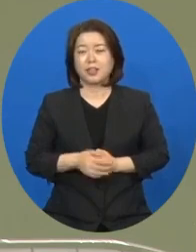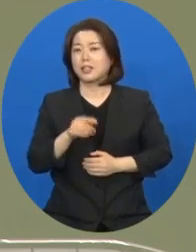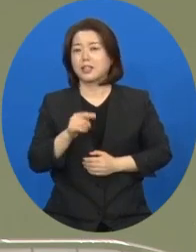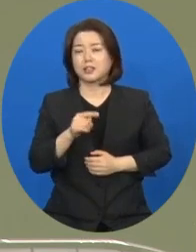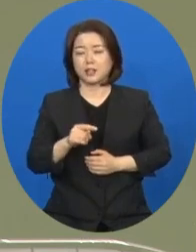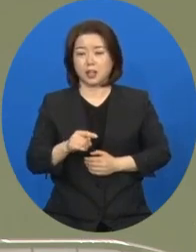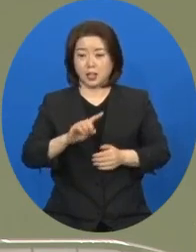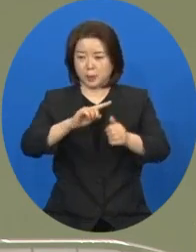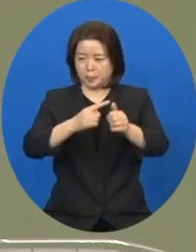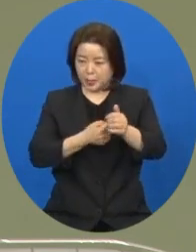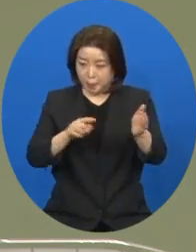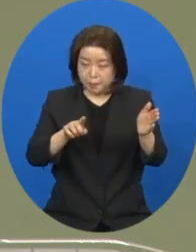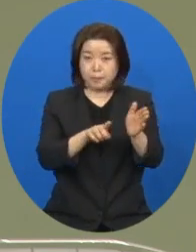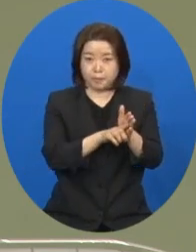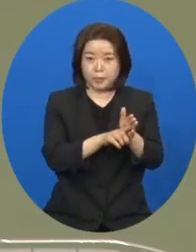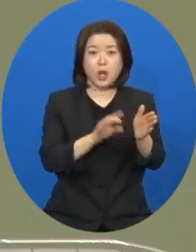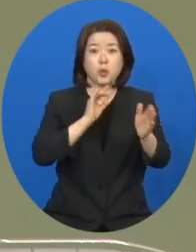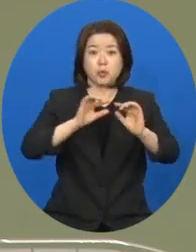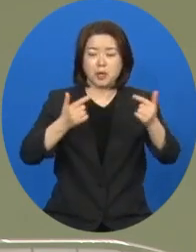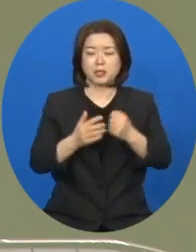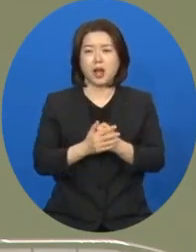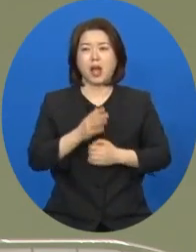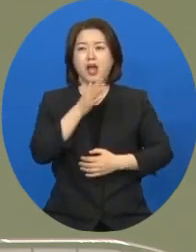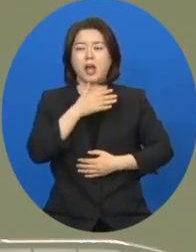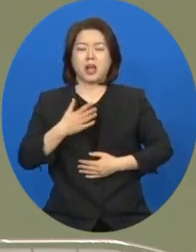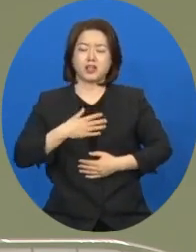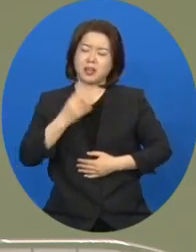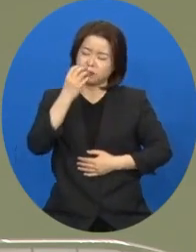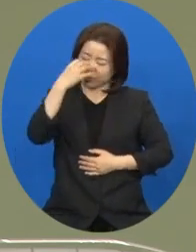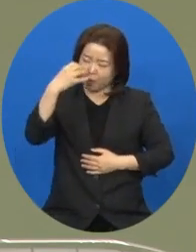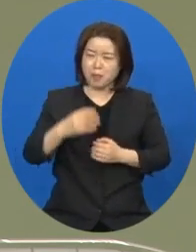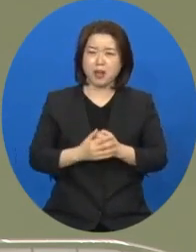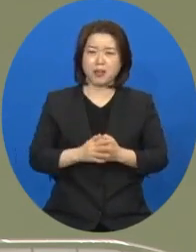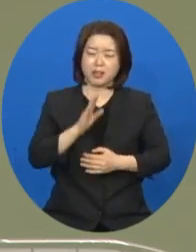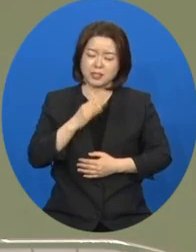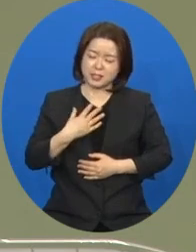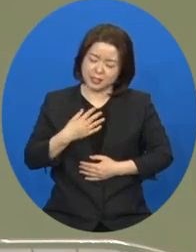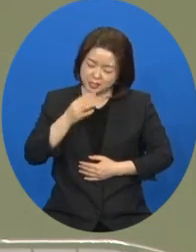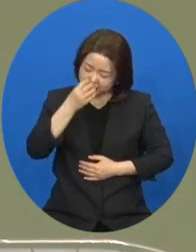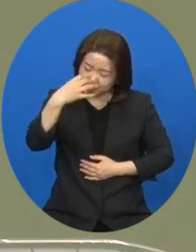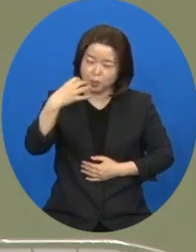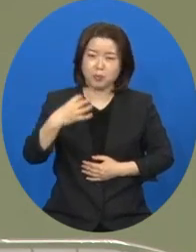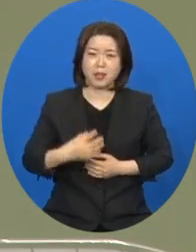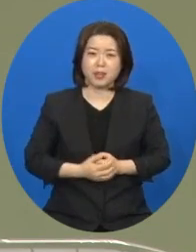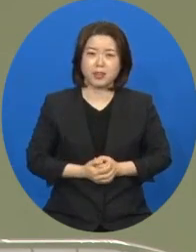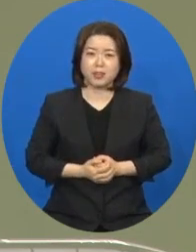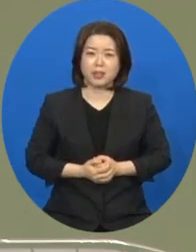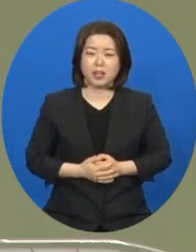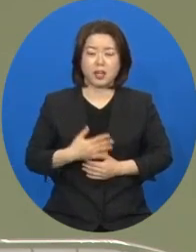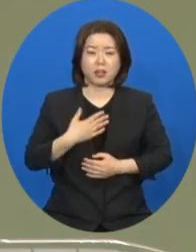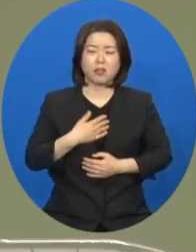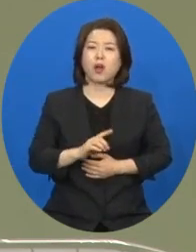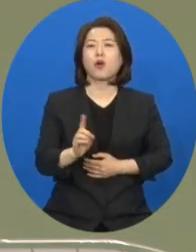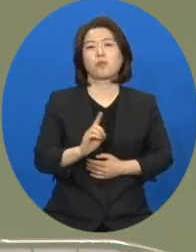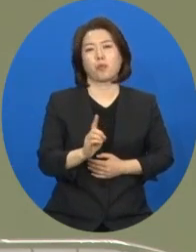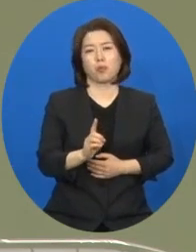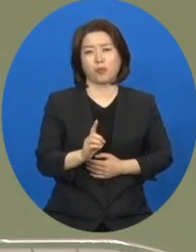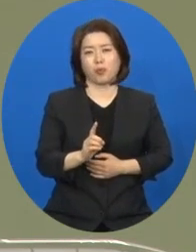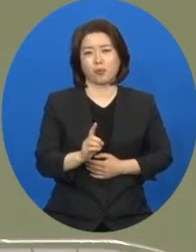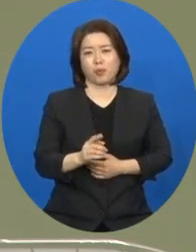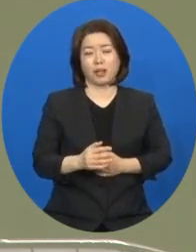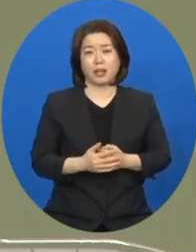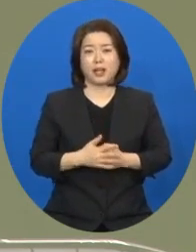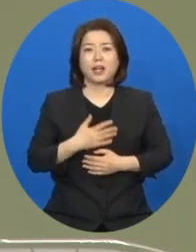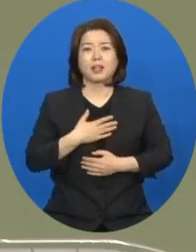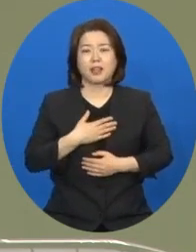그게 믿어지는 것뿐만 아니고 내가 너무 교만했구나. 내가 진짜 교만하구나. 내가 뭐라고?